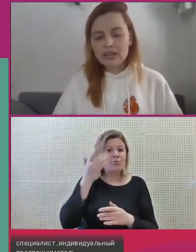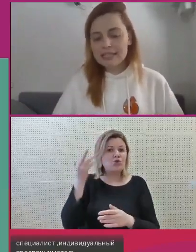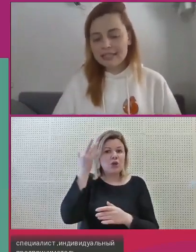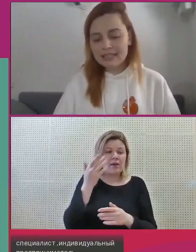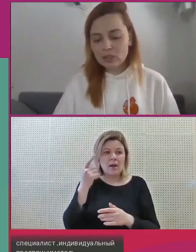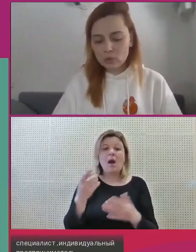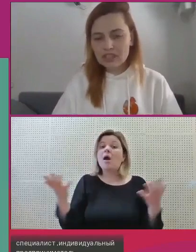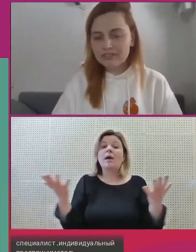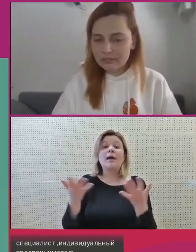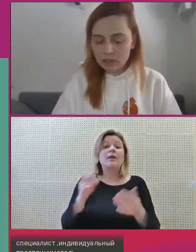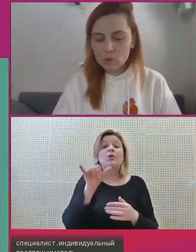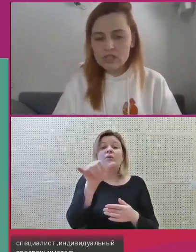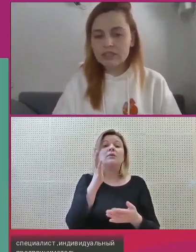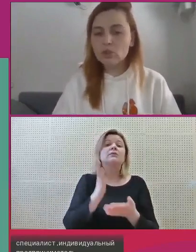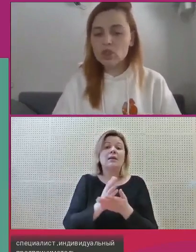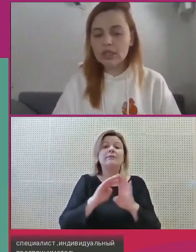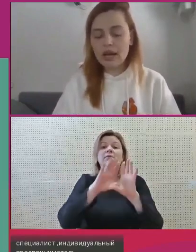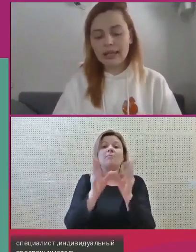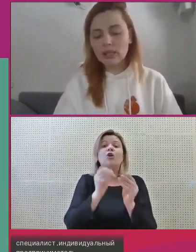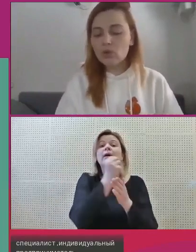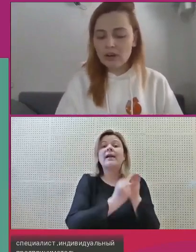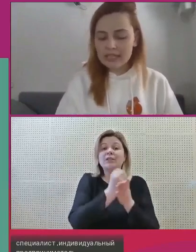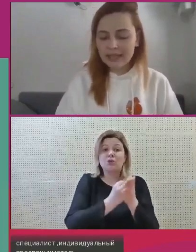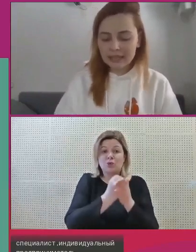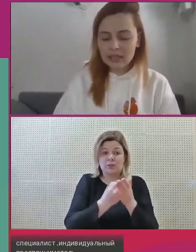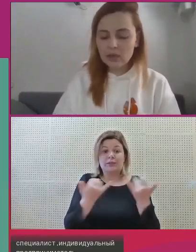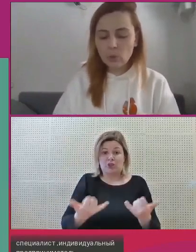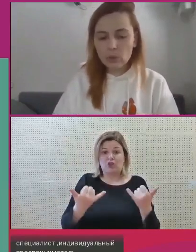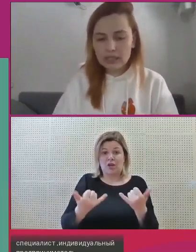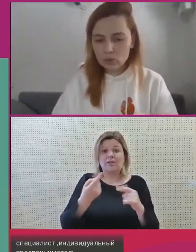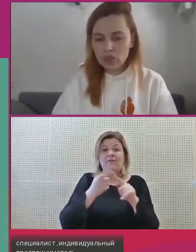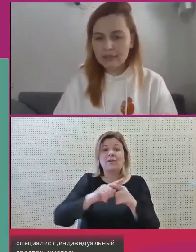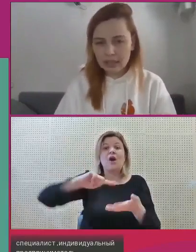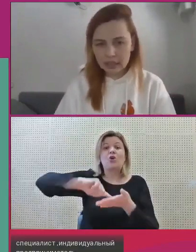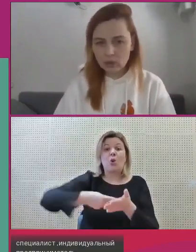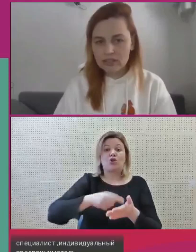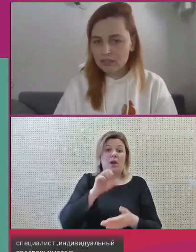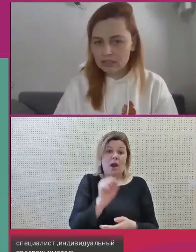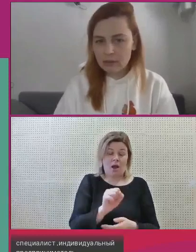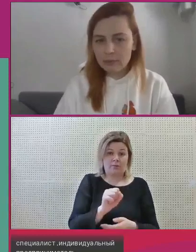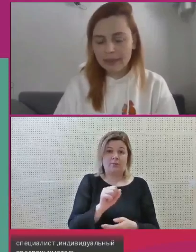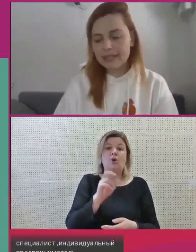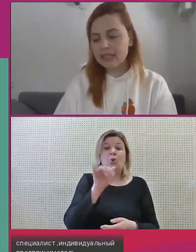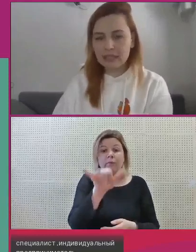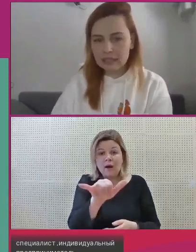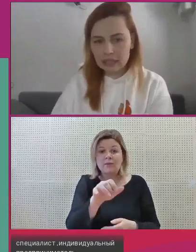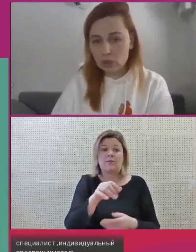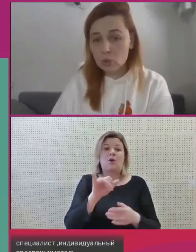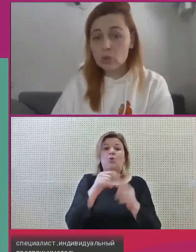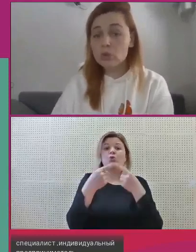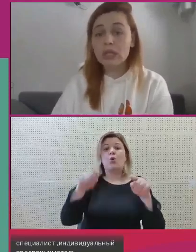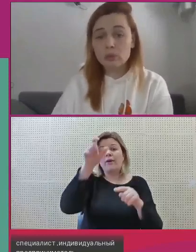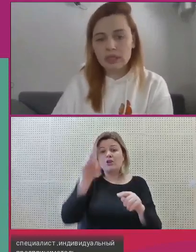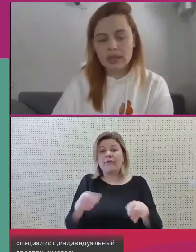какие у вас есть ресурсы в этой точке А, какие у вас, какие есть у человека, который вызвался вам помогать, какие